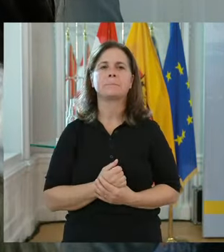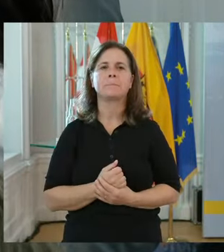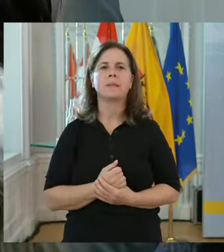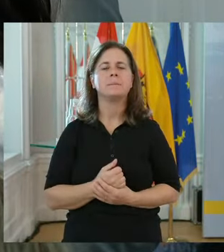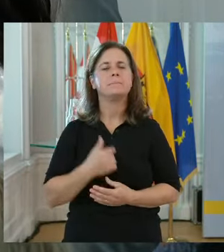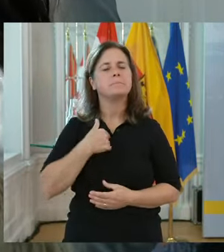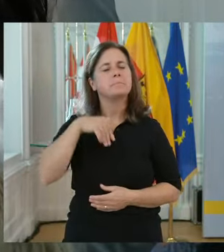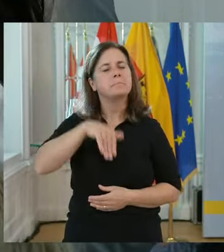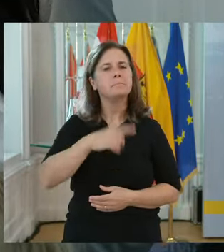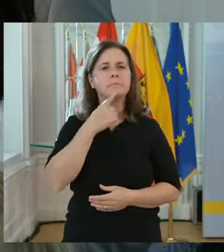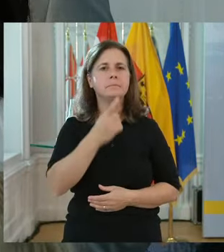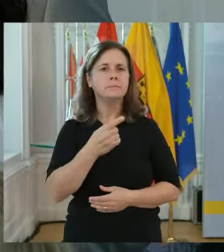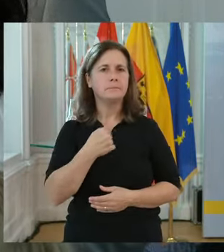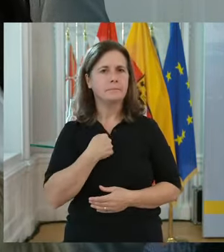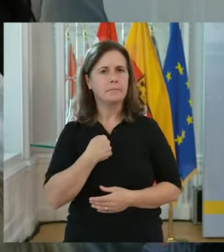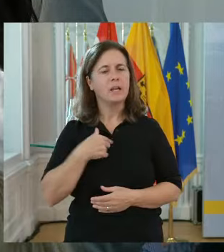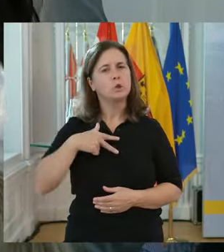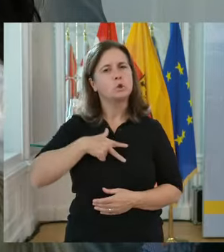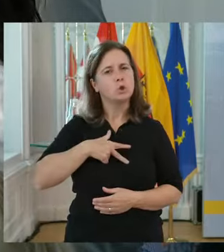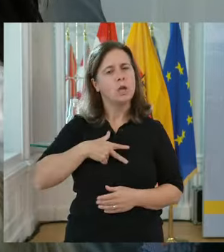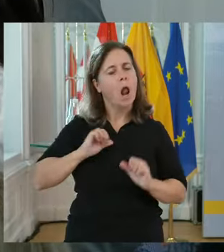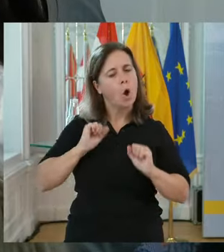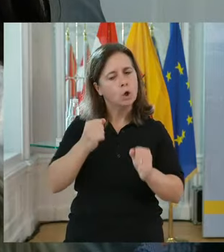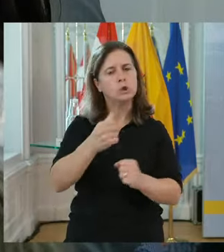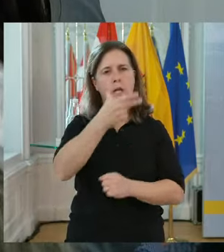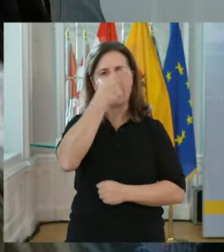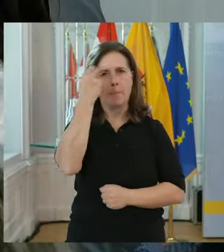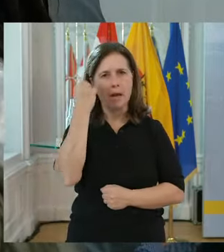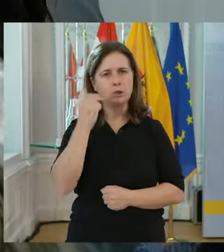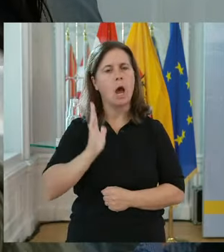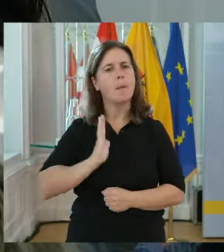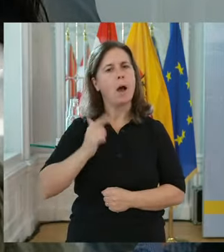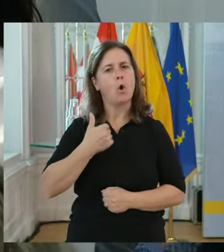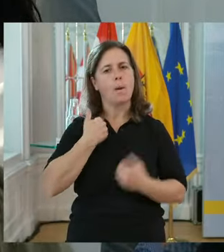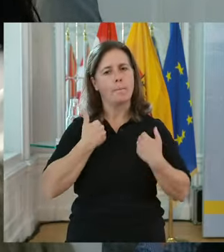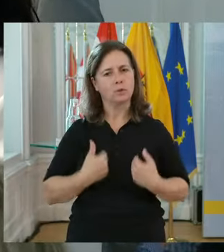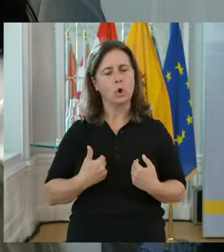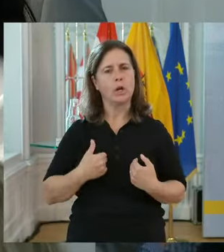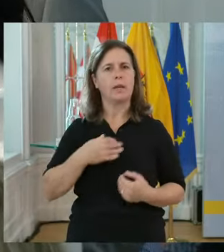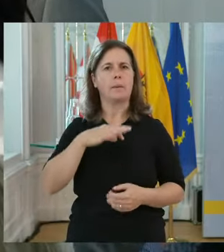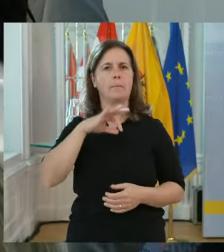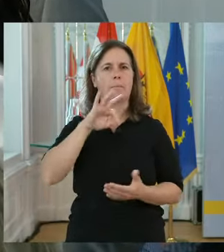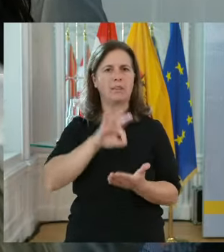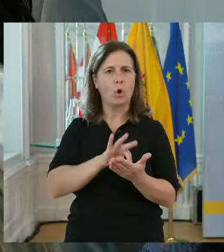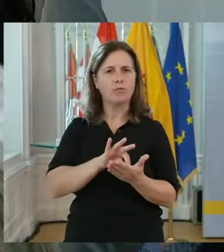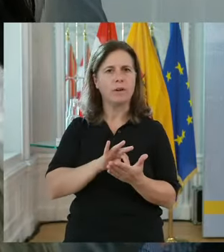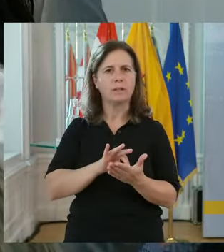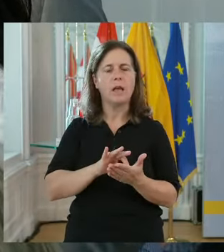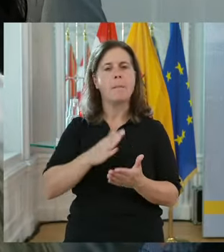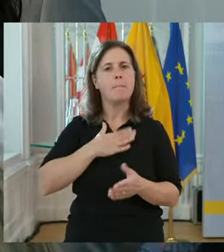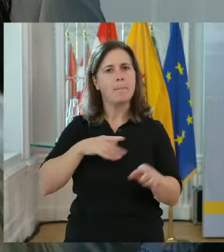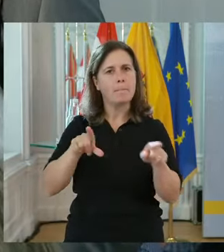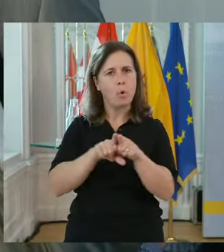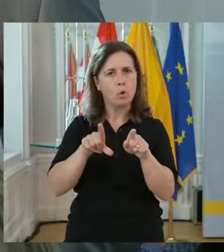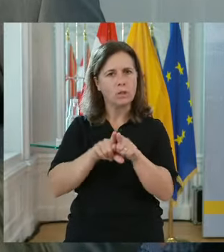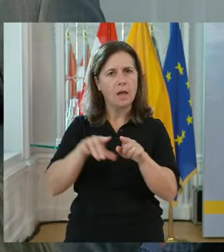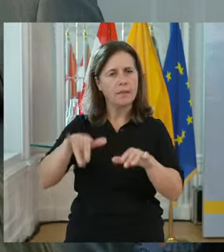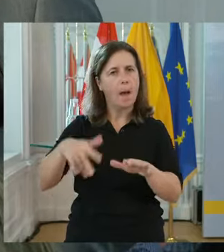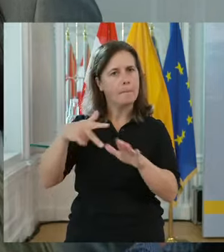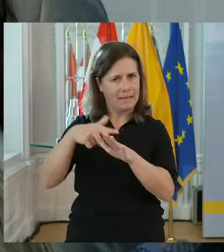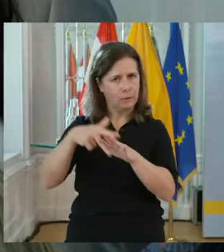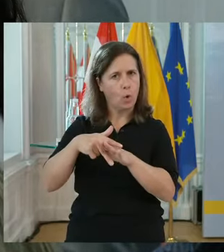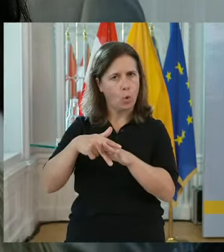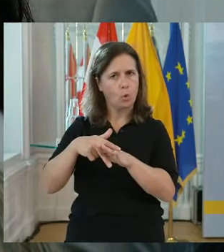Ich muss sagen, ich bin als sozial engagierter Mensch, aber auch als persönlich Betroffene, weil ich einen Bruder habe, der behindert